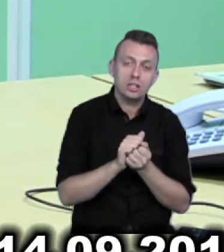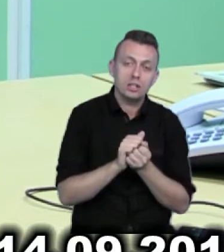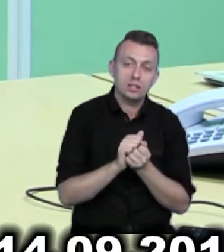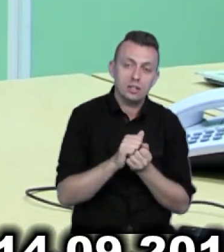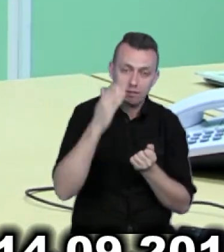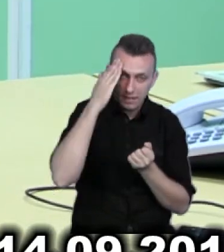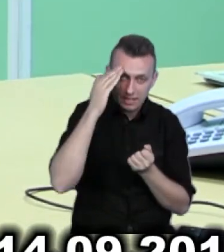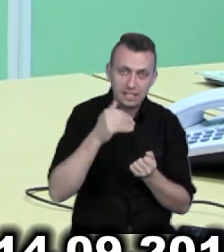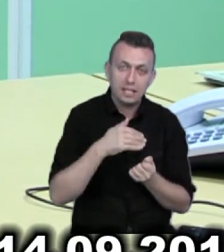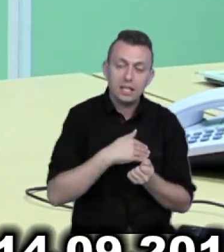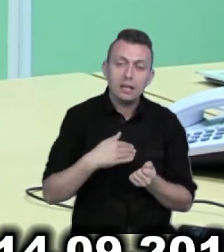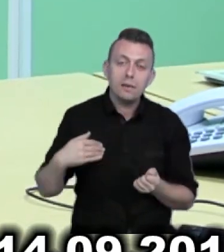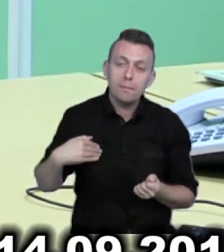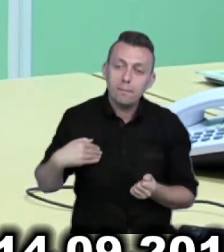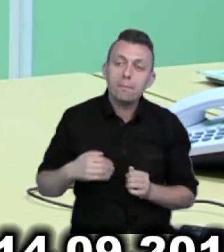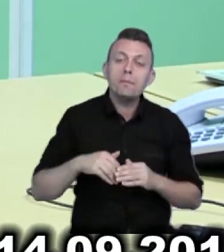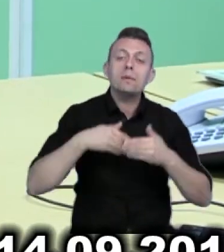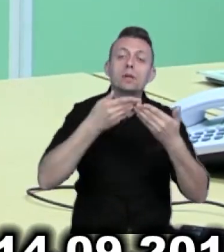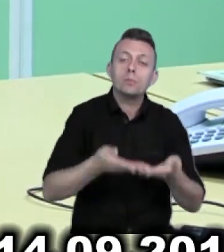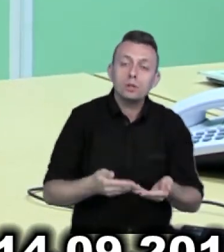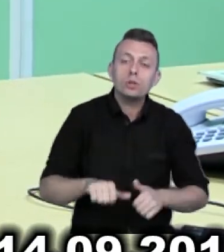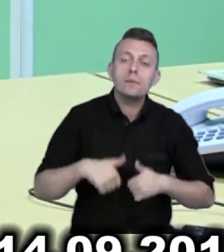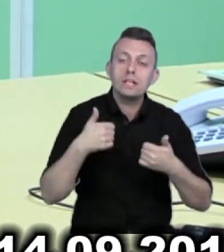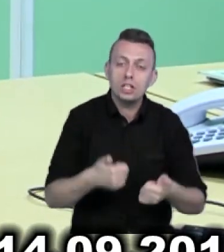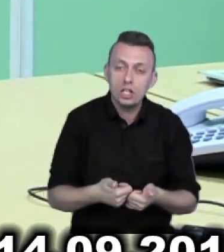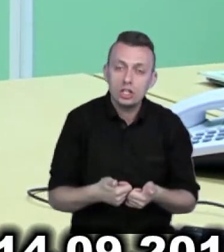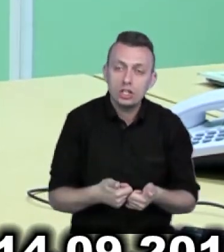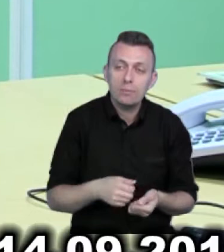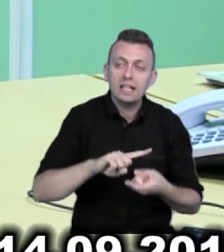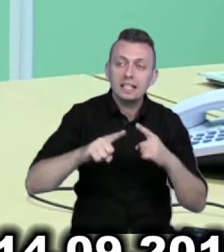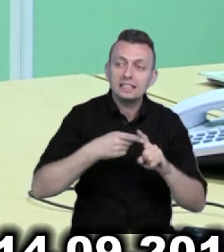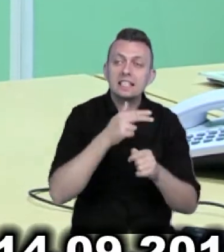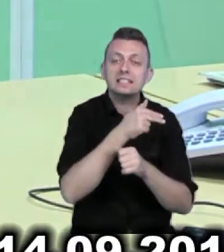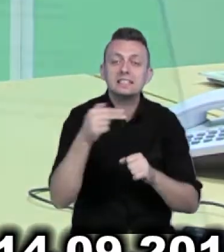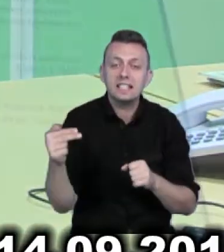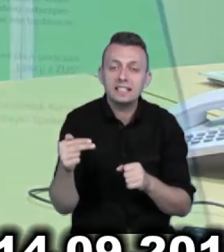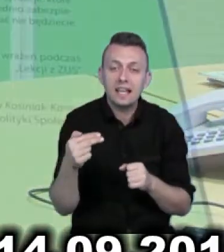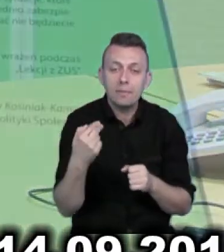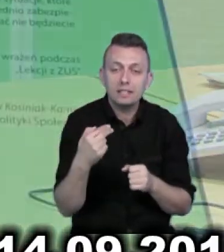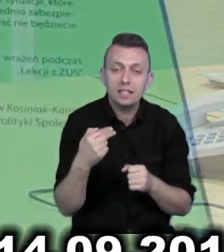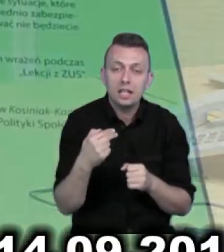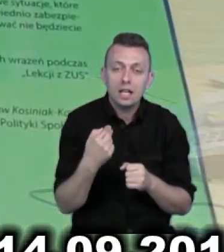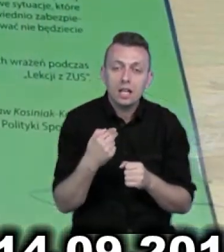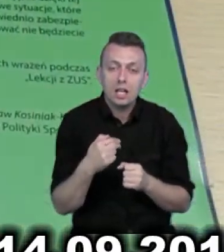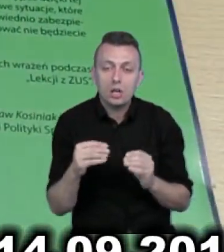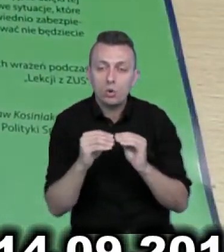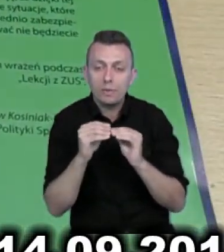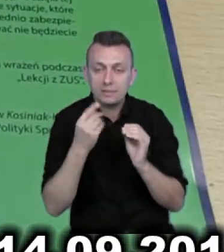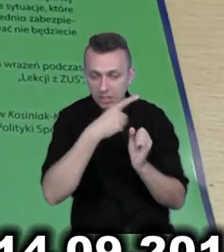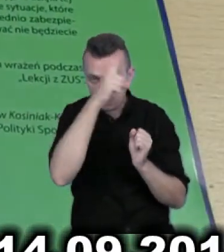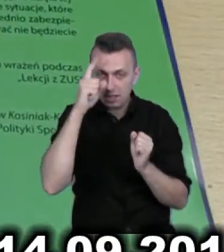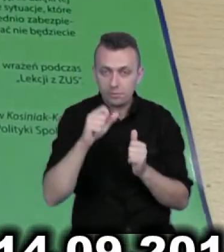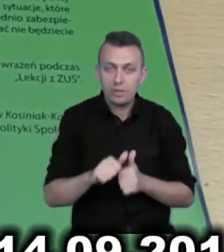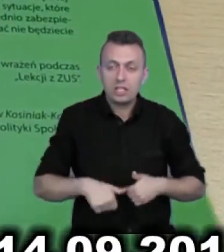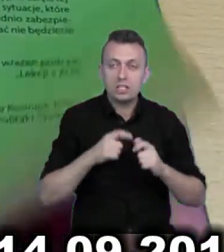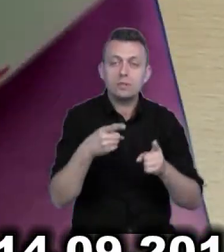była tematyka związana z Zakładem Ubezpieczeń Społecznych, chodzi o przeprowadzenie jednej lekcji i zrealizowanie